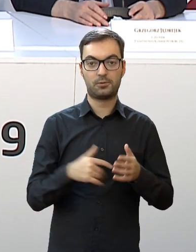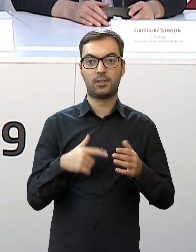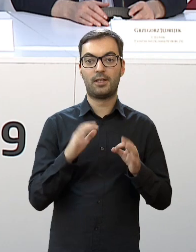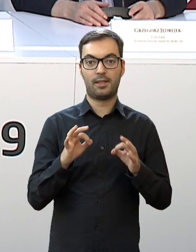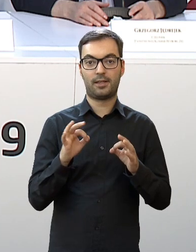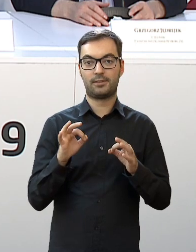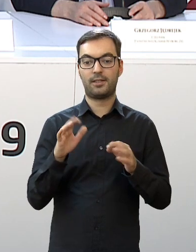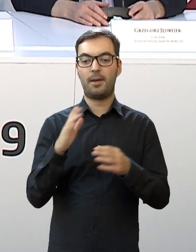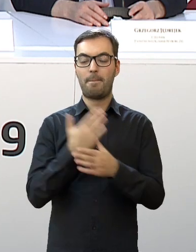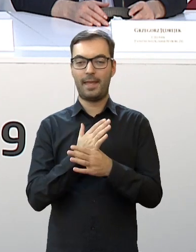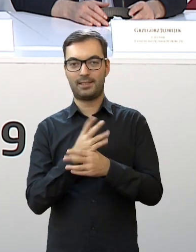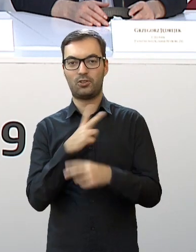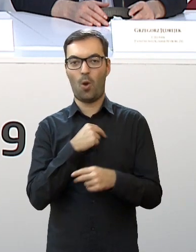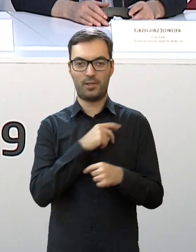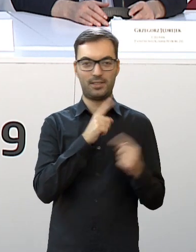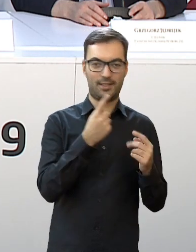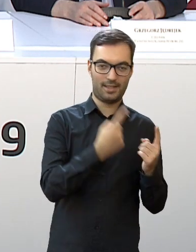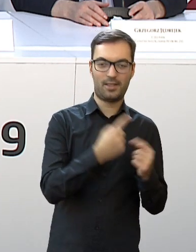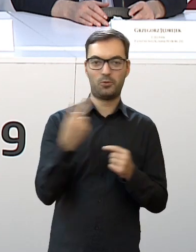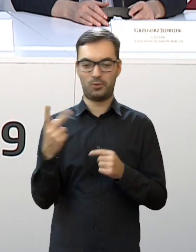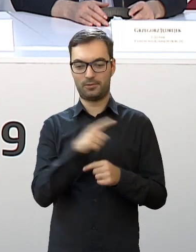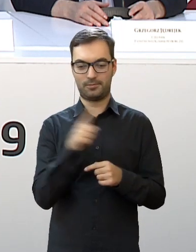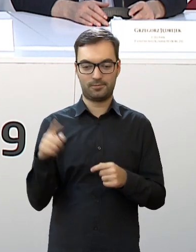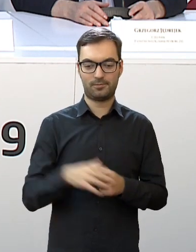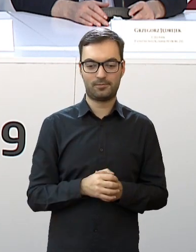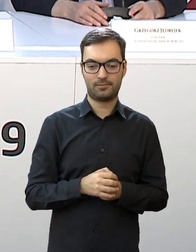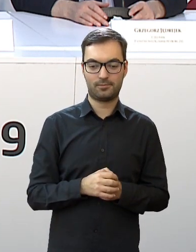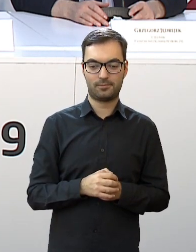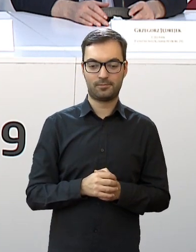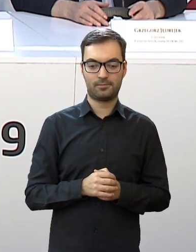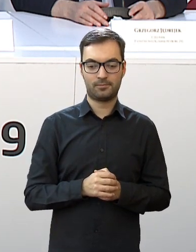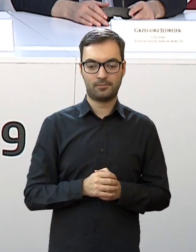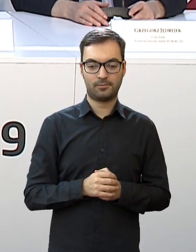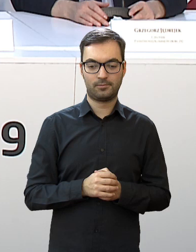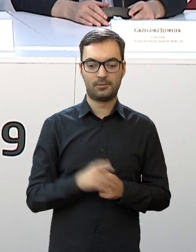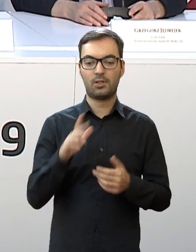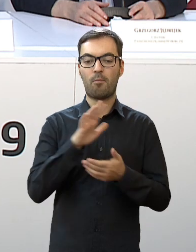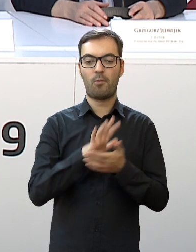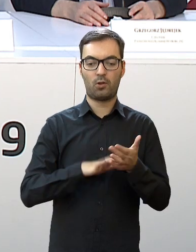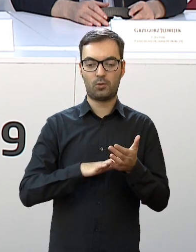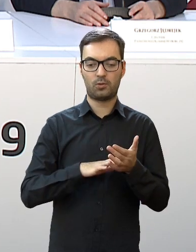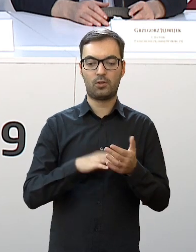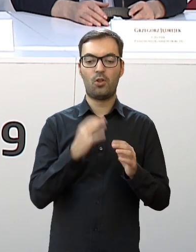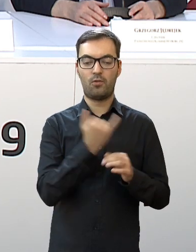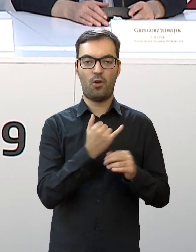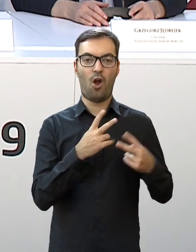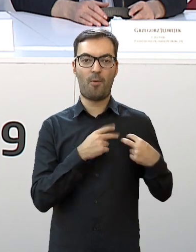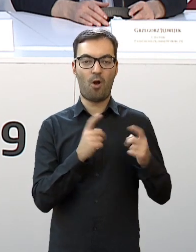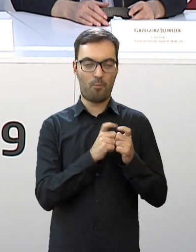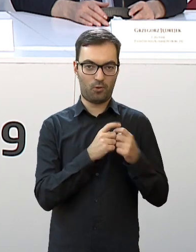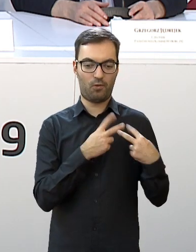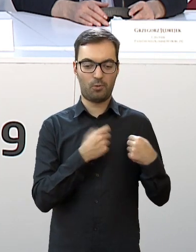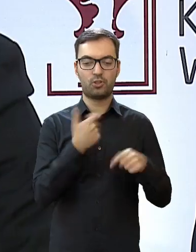między Komisjami Okręgowymi a Komisjami Obwodowymi. To są protokoły Komisji Obwodowych w Polsce, to